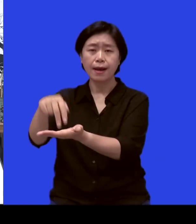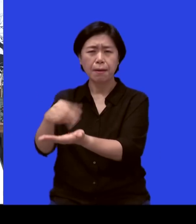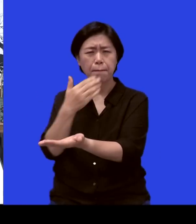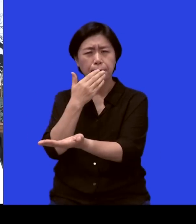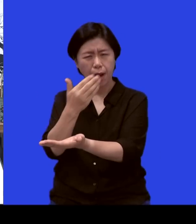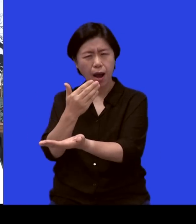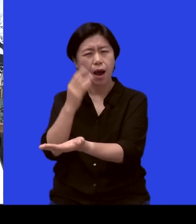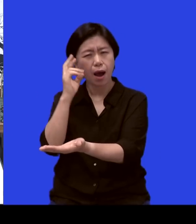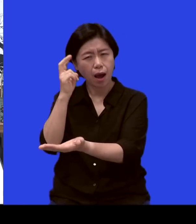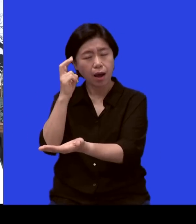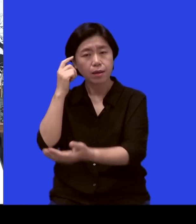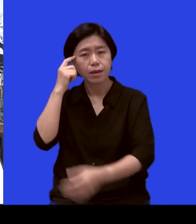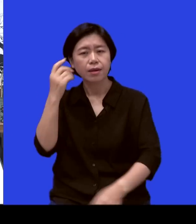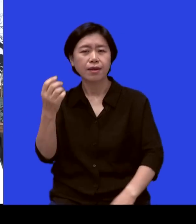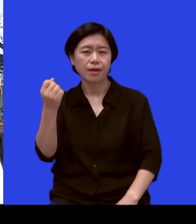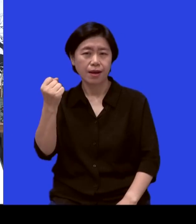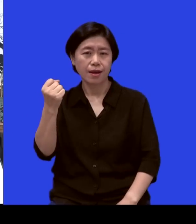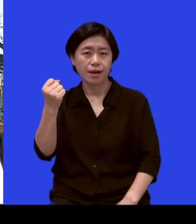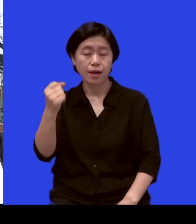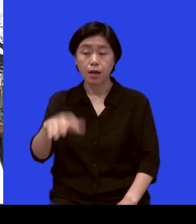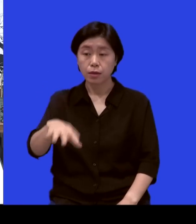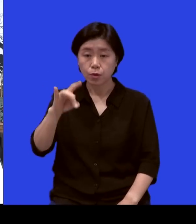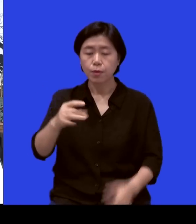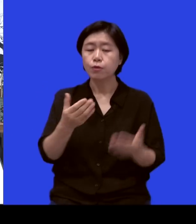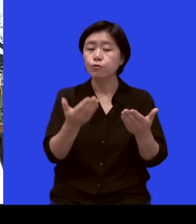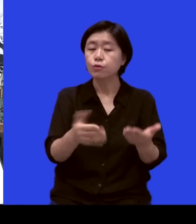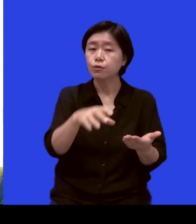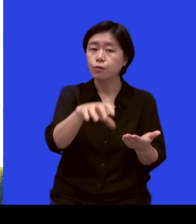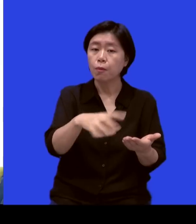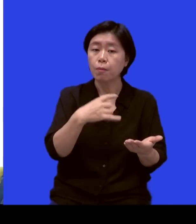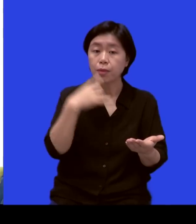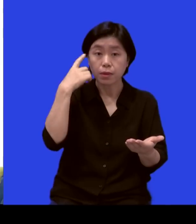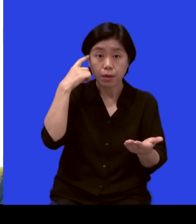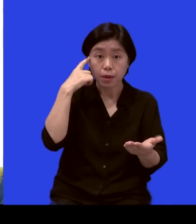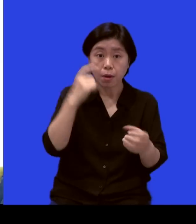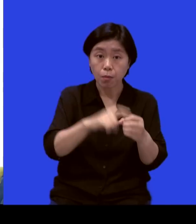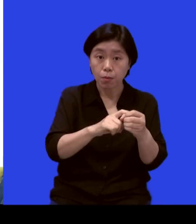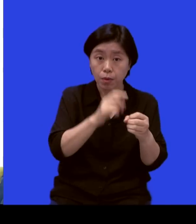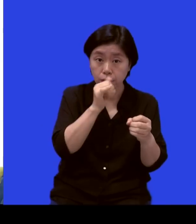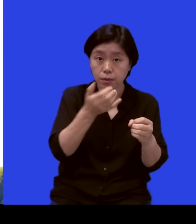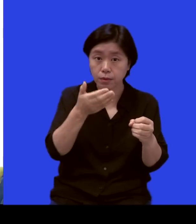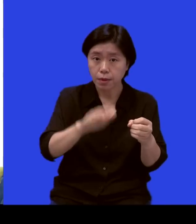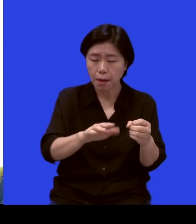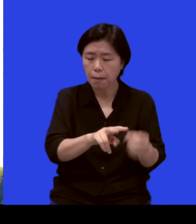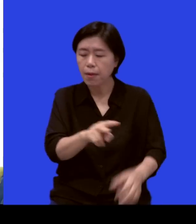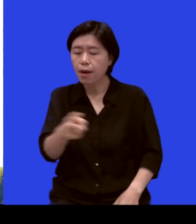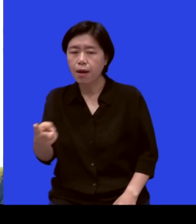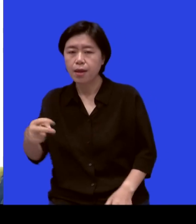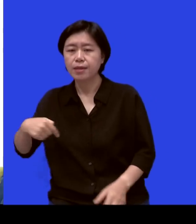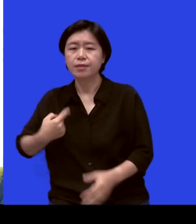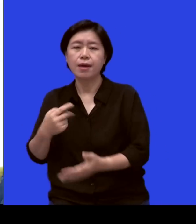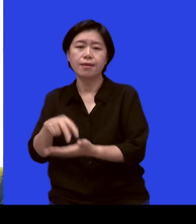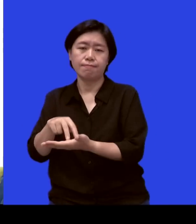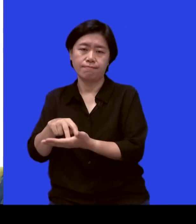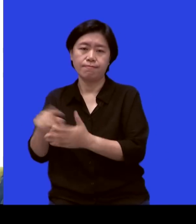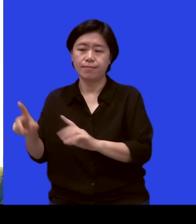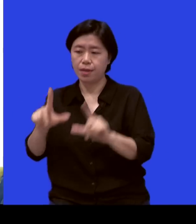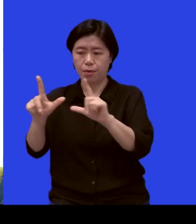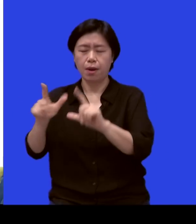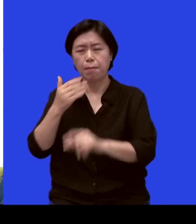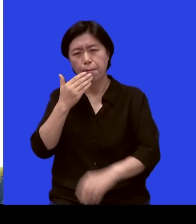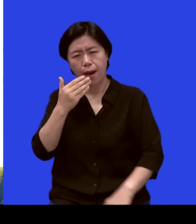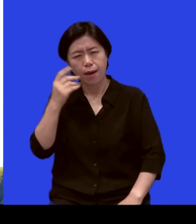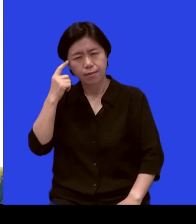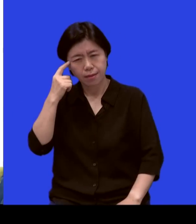처음에는 도피처로 이렇게 하고 쉼터로 하다가 자립 자활에 대한 어떤 생각이 들더라고요. 그래서 사랑의